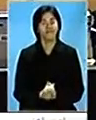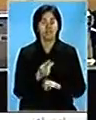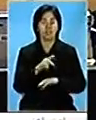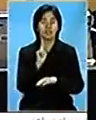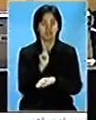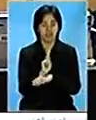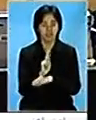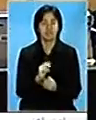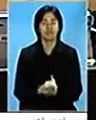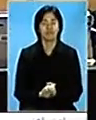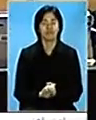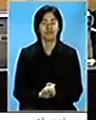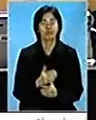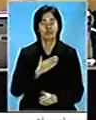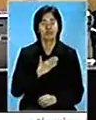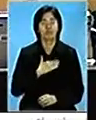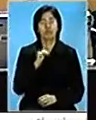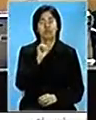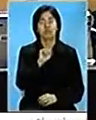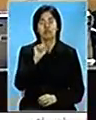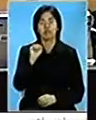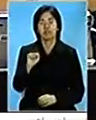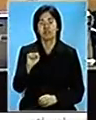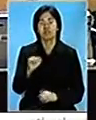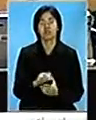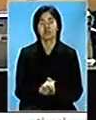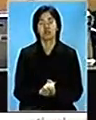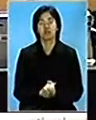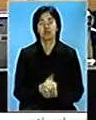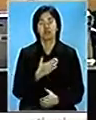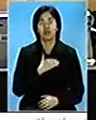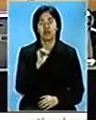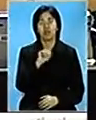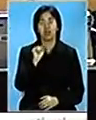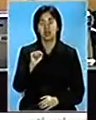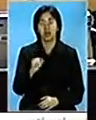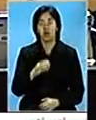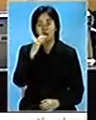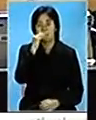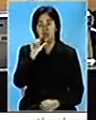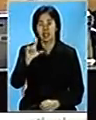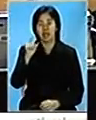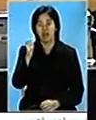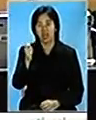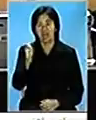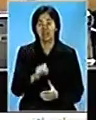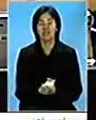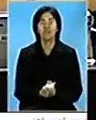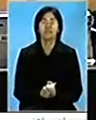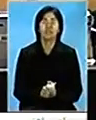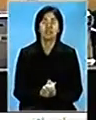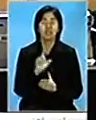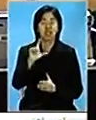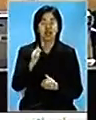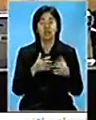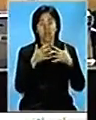ครับผมเป็นสมาชิกสภาผู้แทนราษฎรจะไม่ไปพูดที่รัฐเวกัสนะครับและพูดที่รัฐเวกัสอย่าง